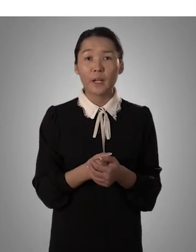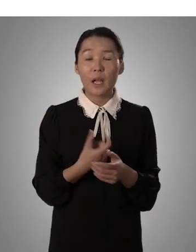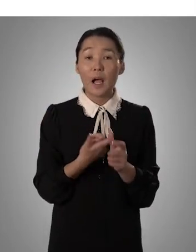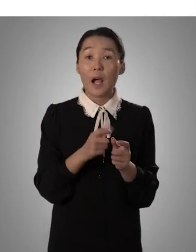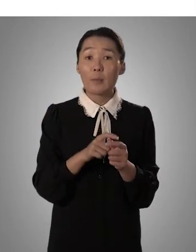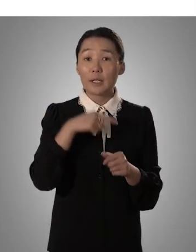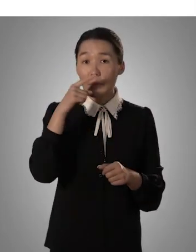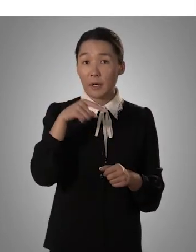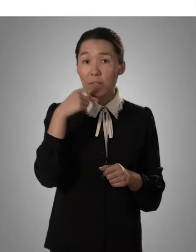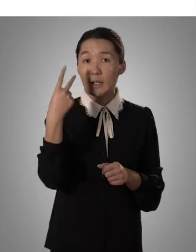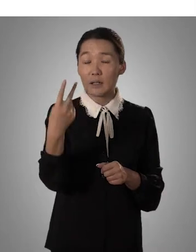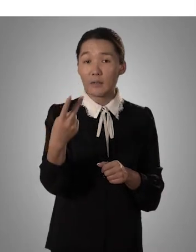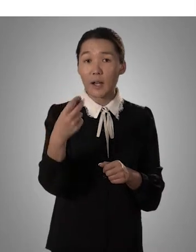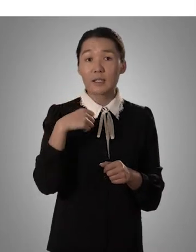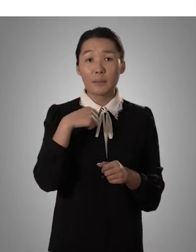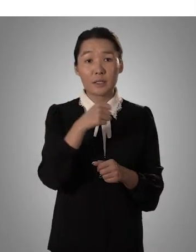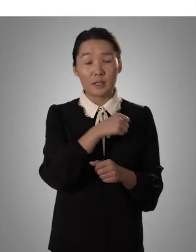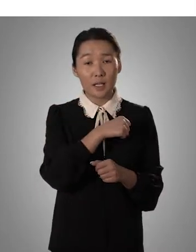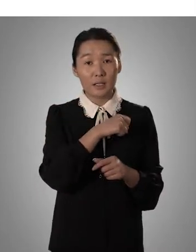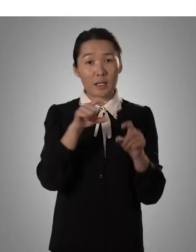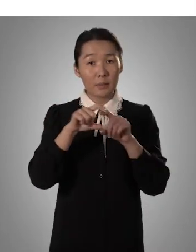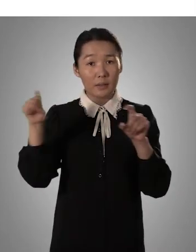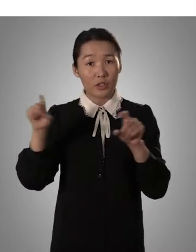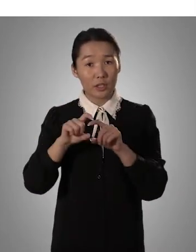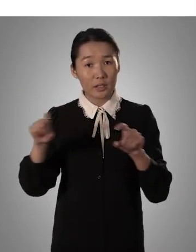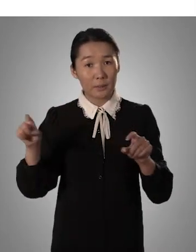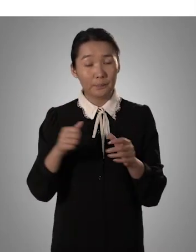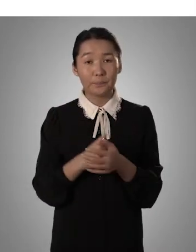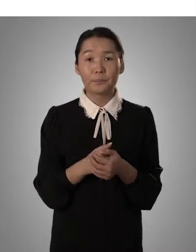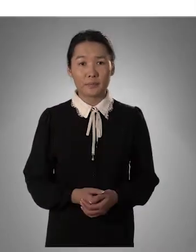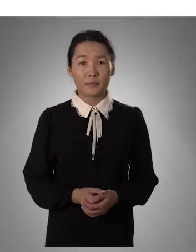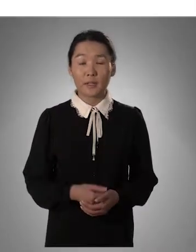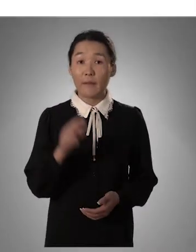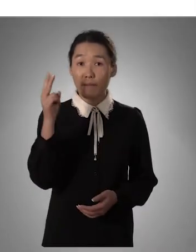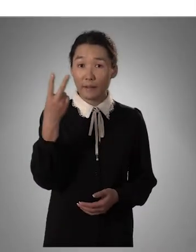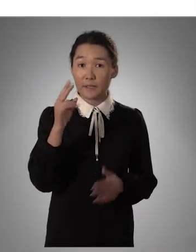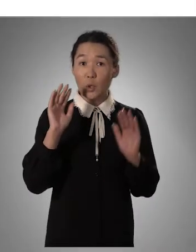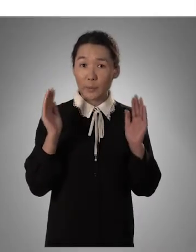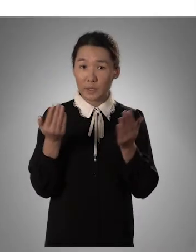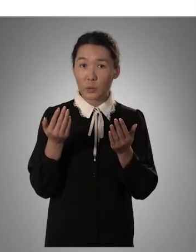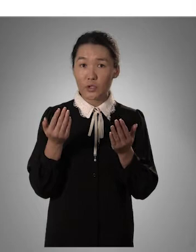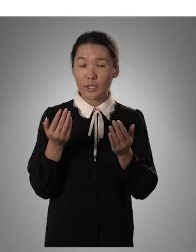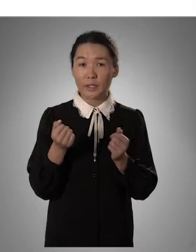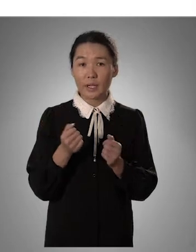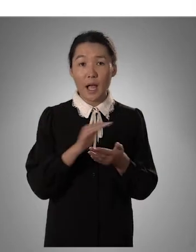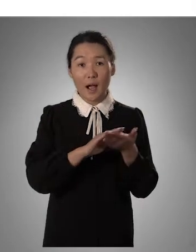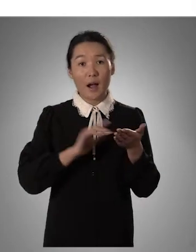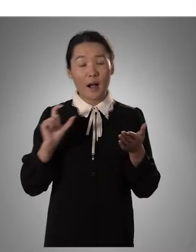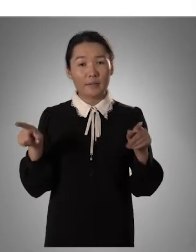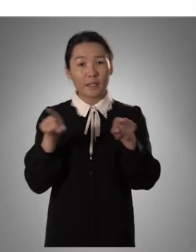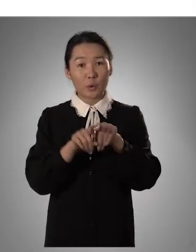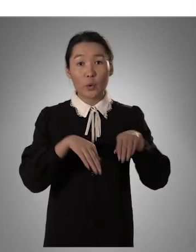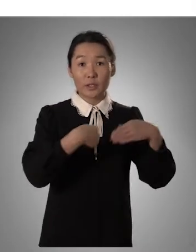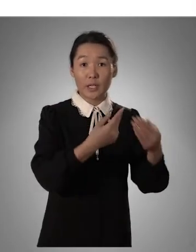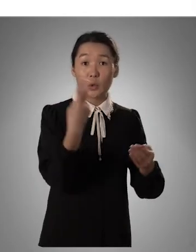этом говорят два самостоятельных предложения во втором случае автор тоже дает